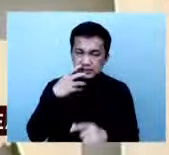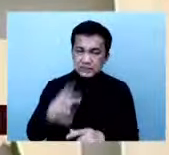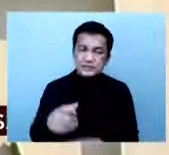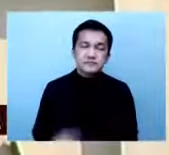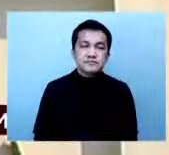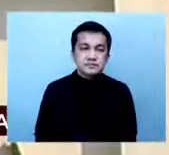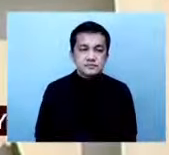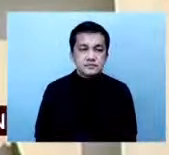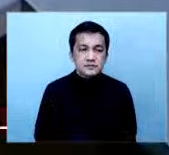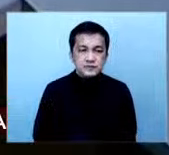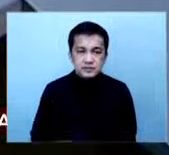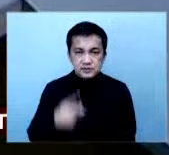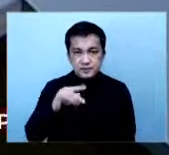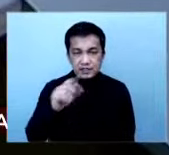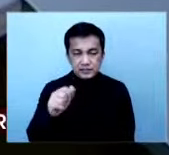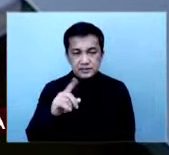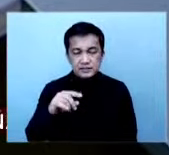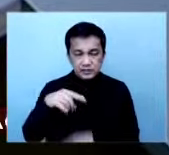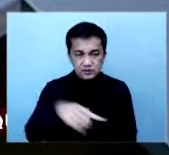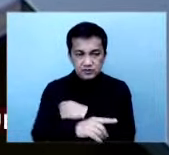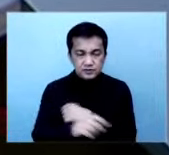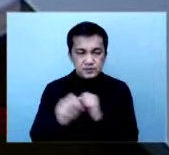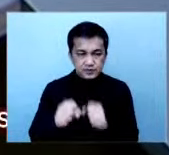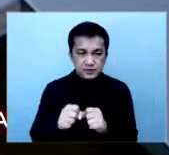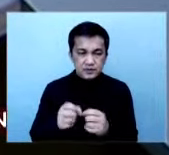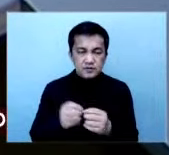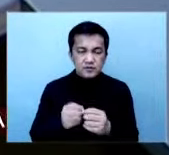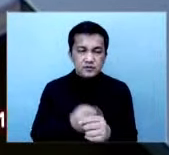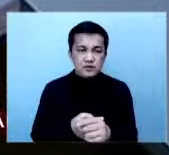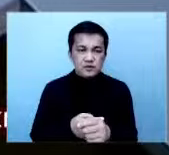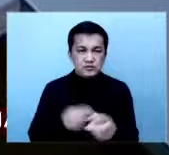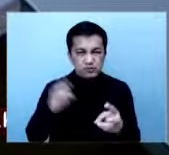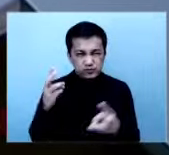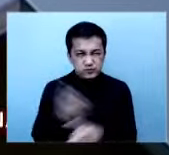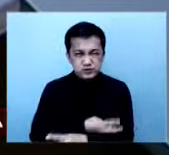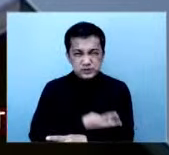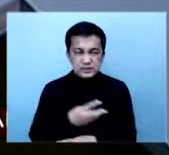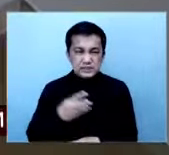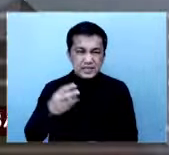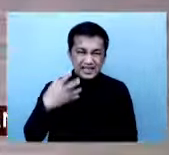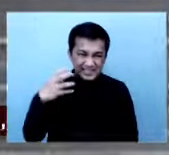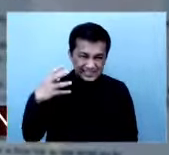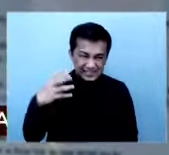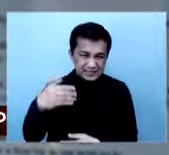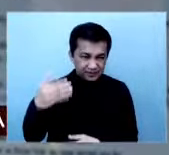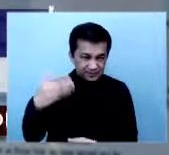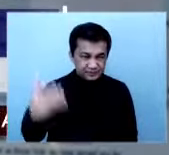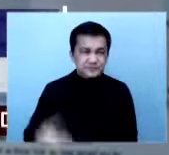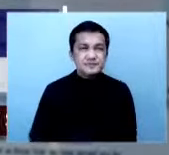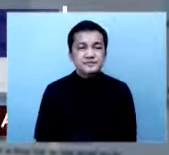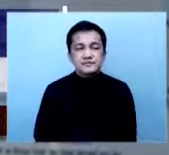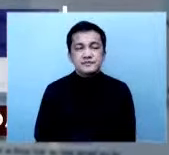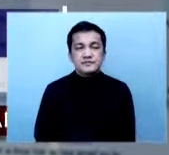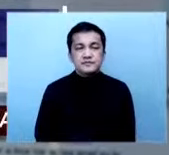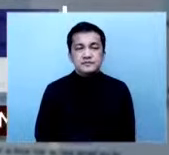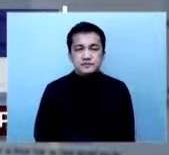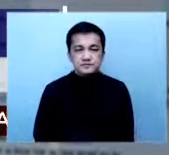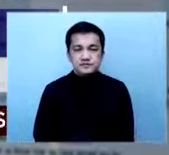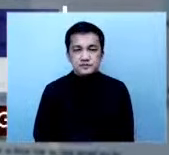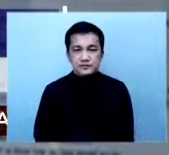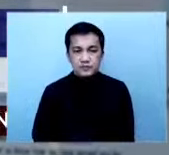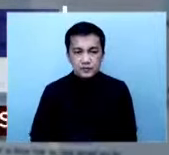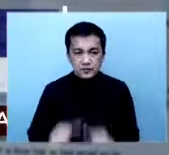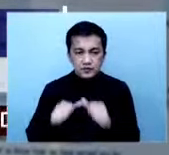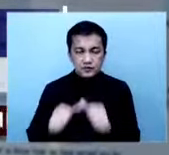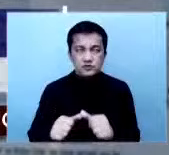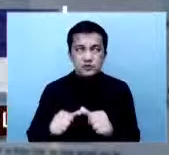pag-asa Dagupan posible pang mas tumindi ang init doon sa mga susunod na araw nagtuloy-tuloy yyung weather system